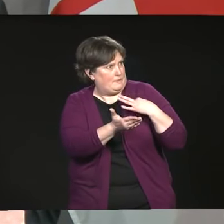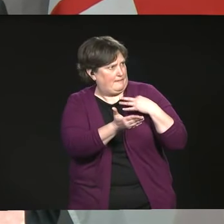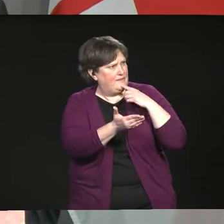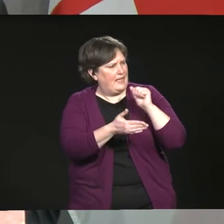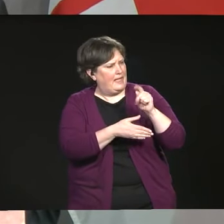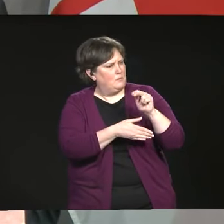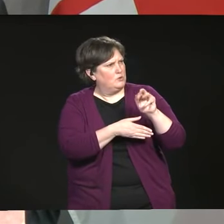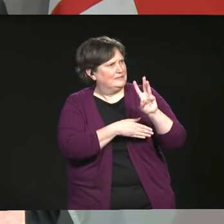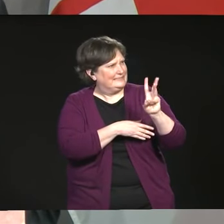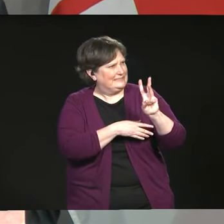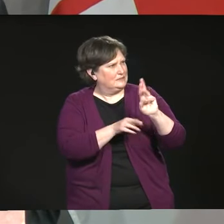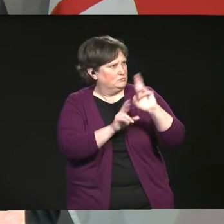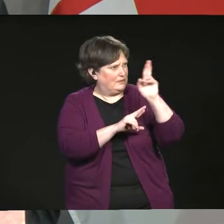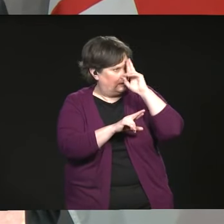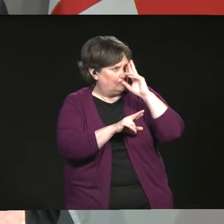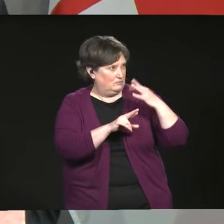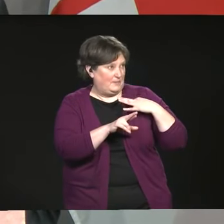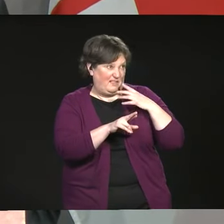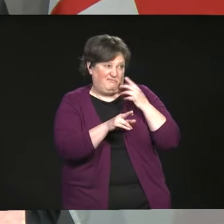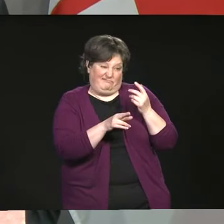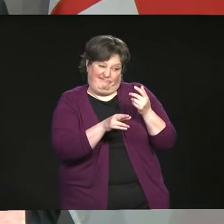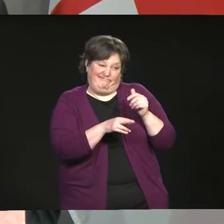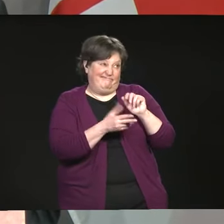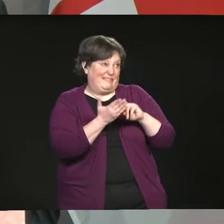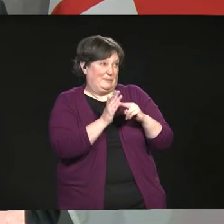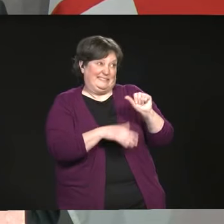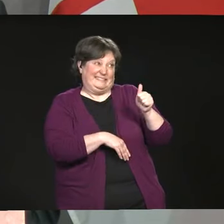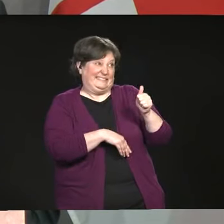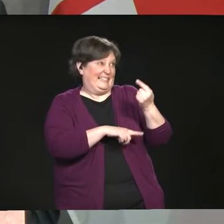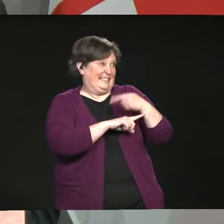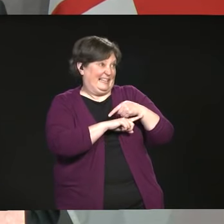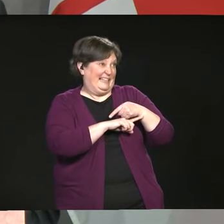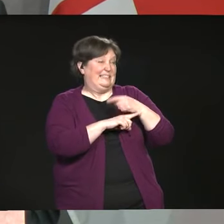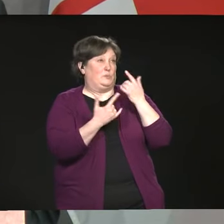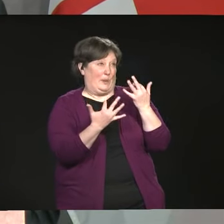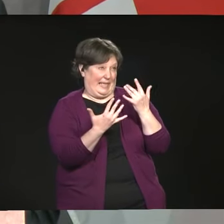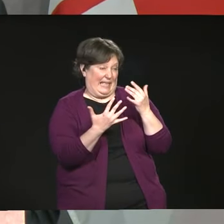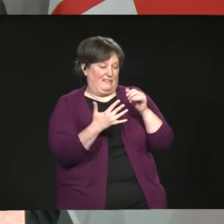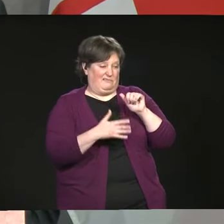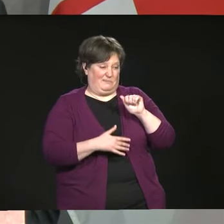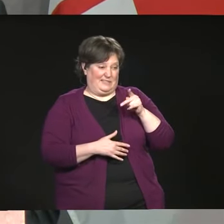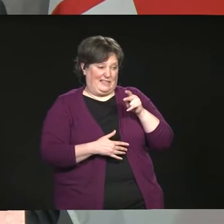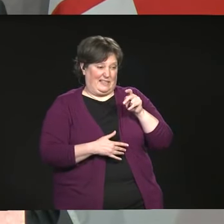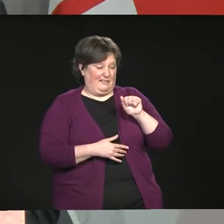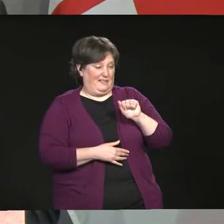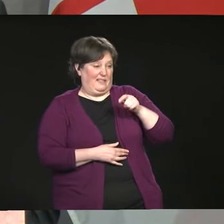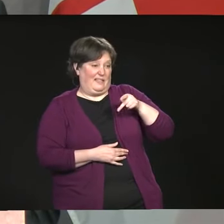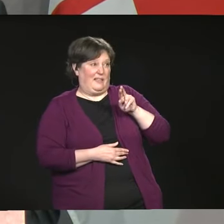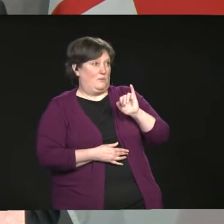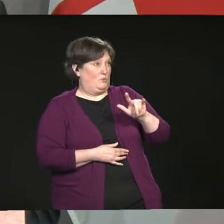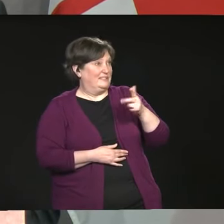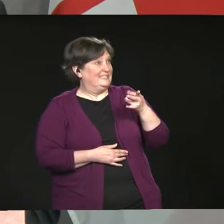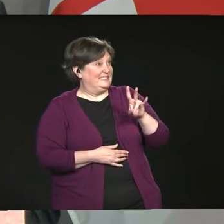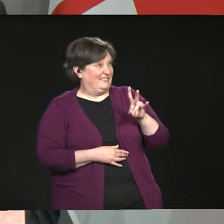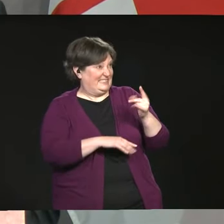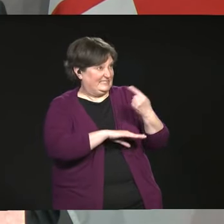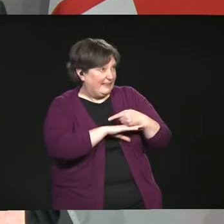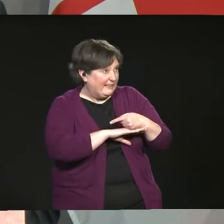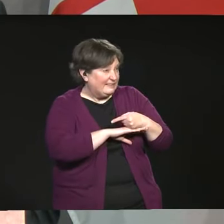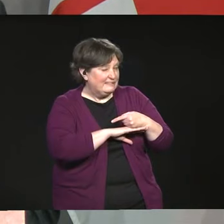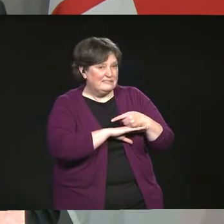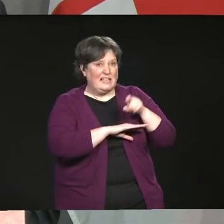17. Et M. Trudeau dit qu'il faudra 10 jours pour avoir un chèque. Donc on est rendu à 27. Bref, il y a près d'1